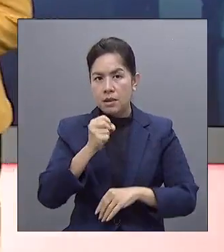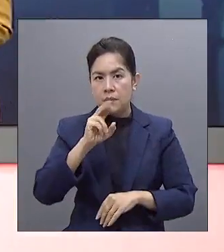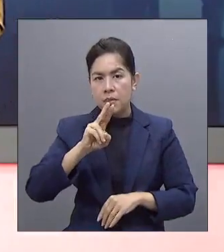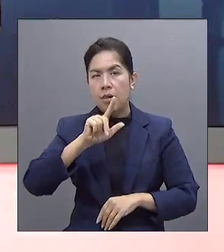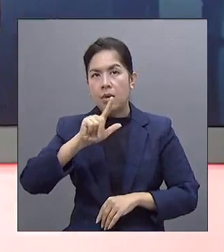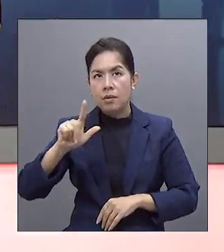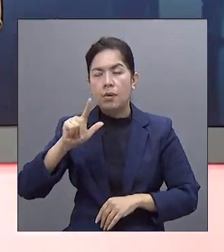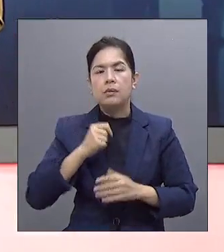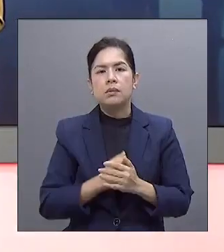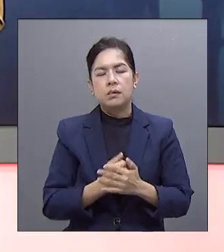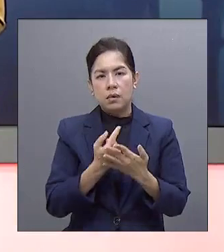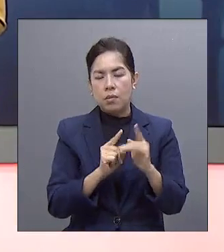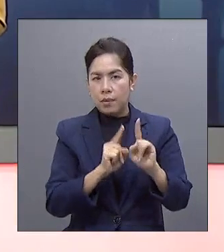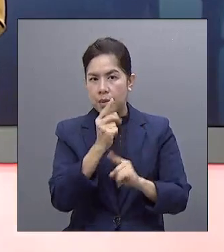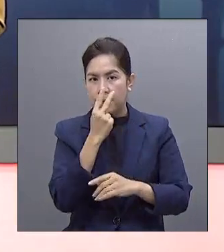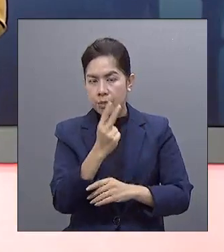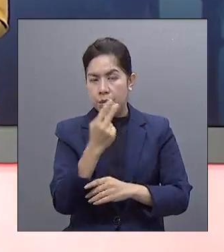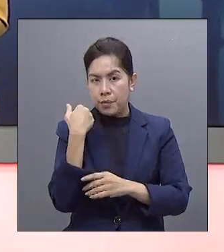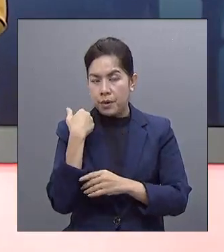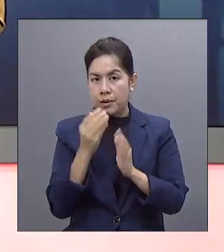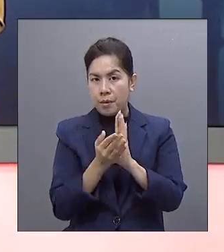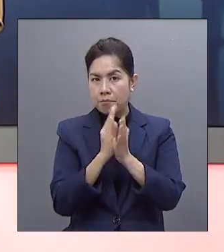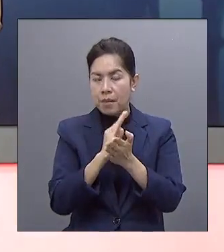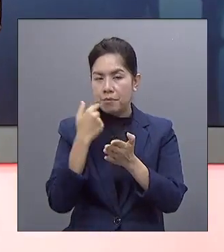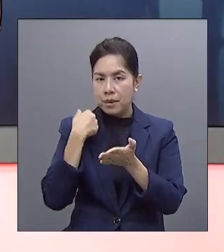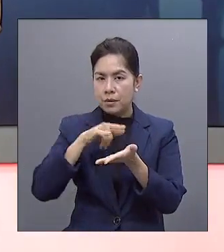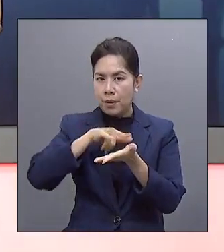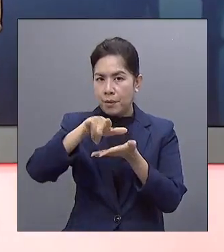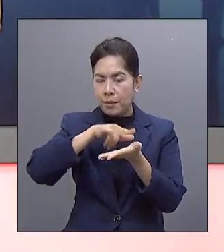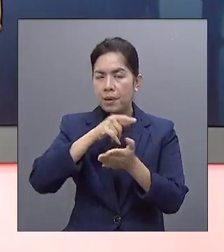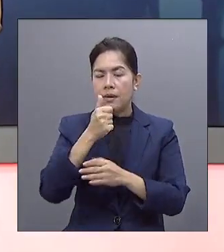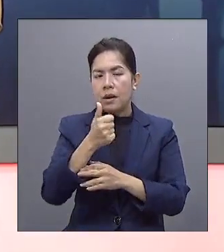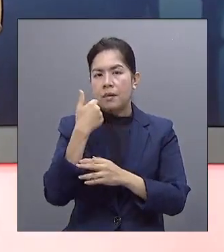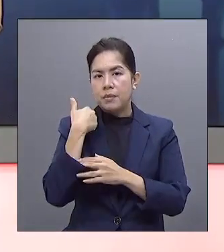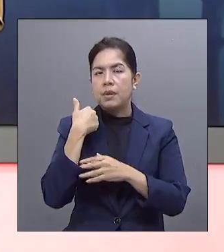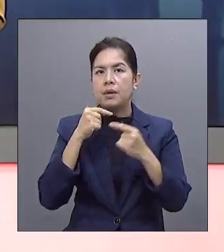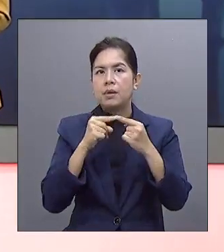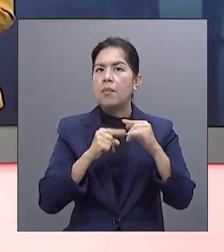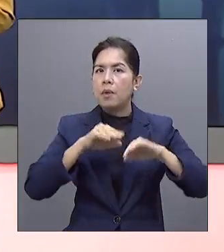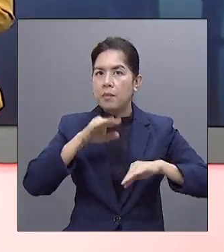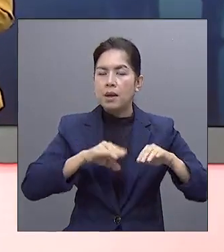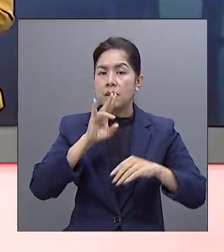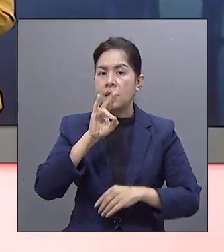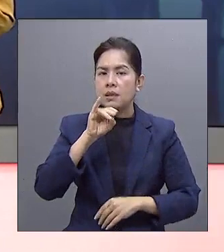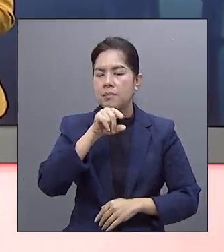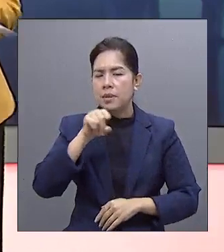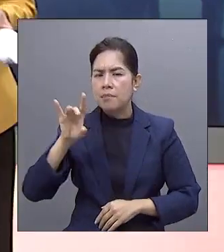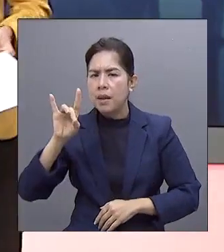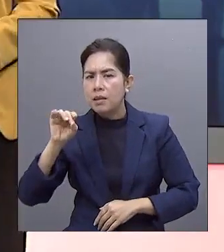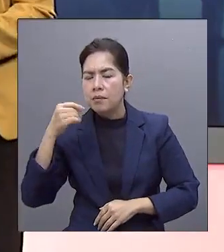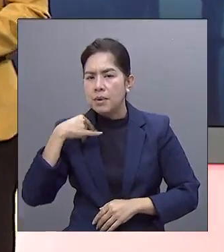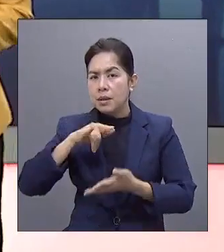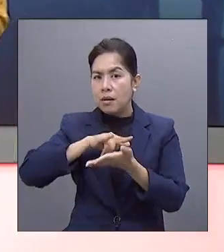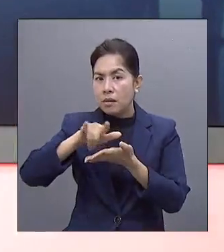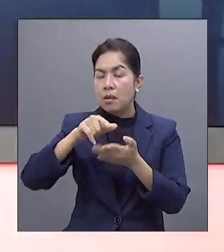คะนั่นเป็นตัวเลขที่กลับมาทำการบินได้ร้อยละ 70-80ของปี 2562ที่มีฝูงบิน 81ตำและมีผู้